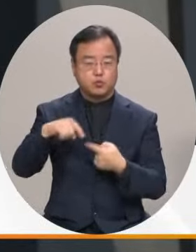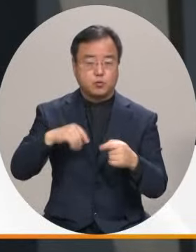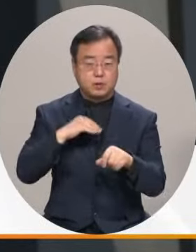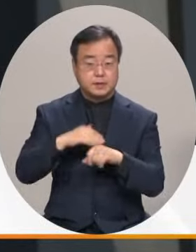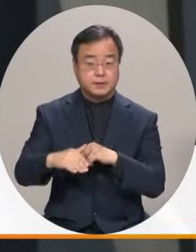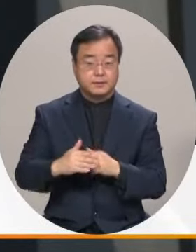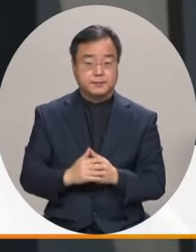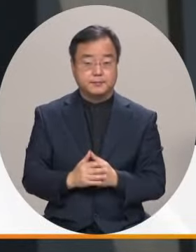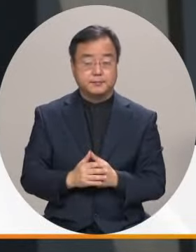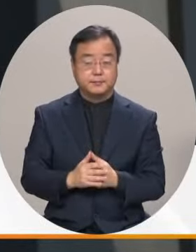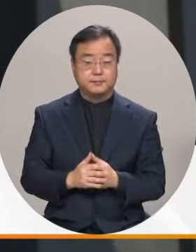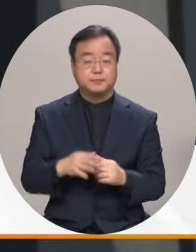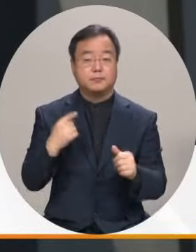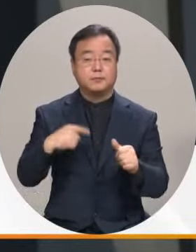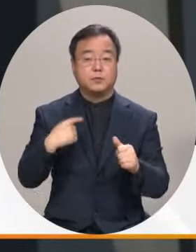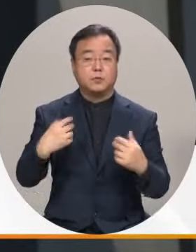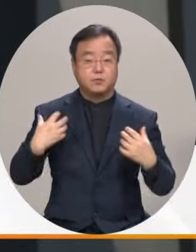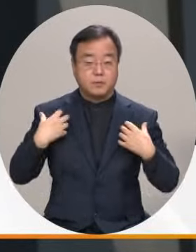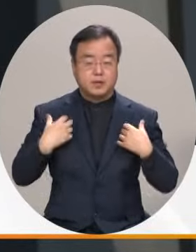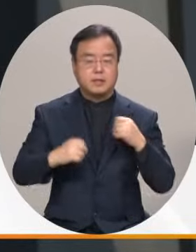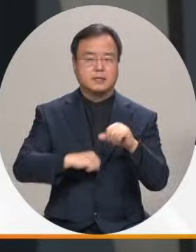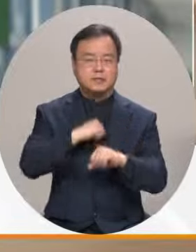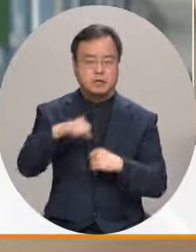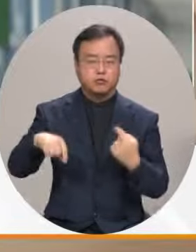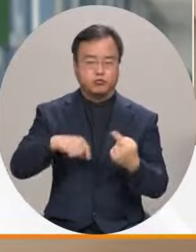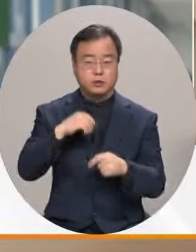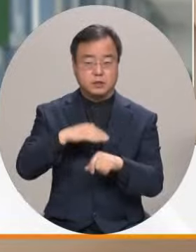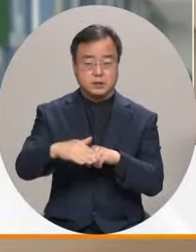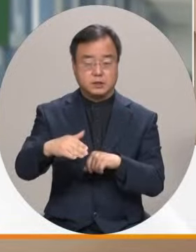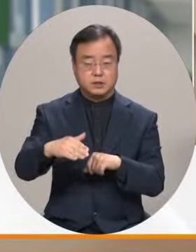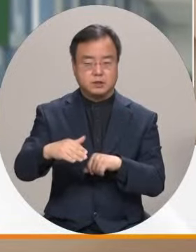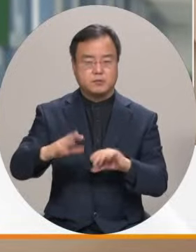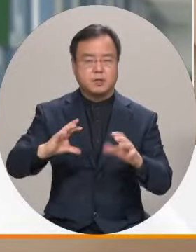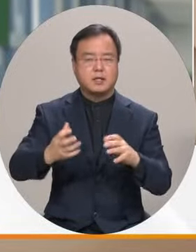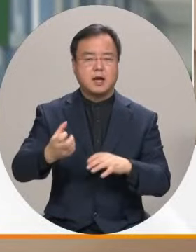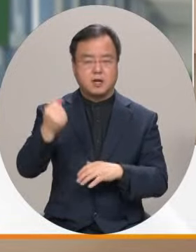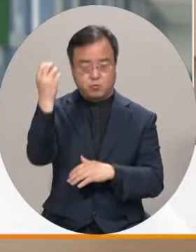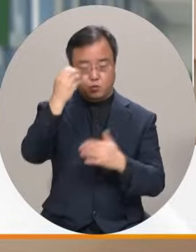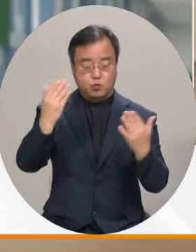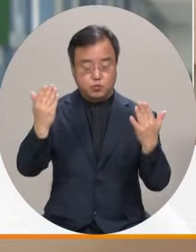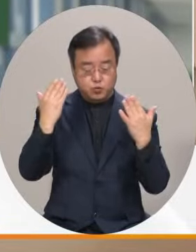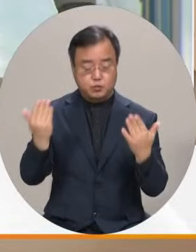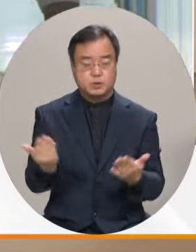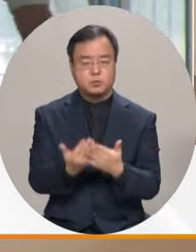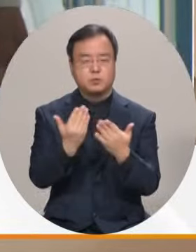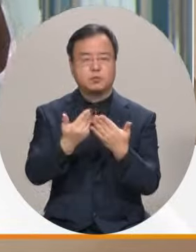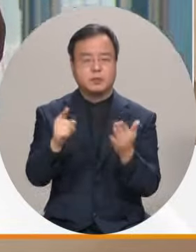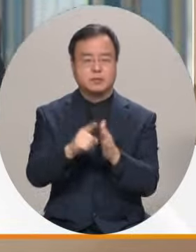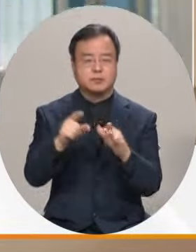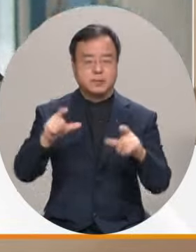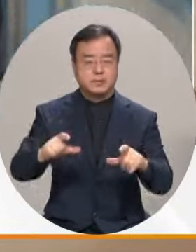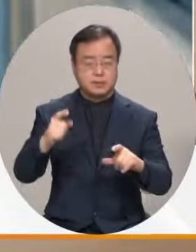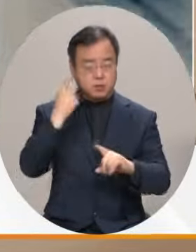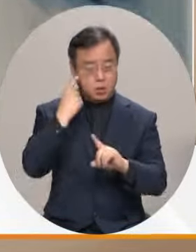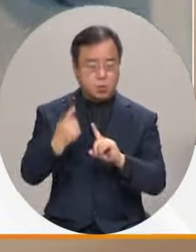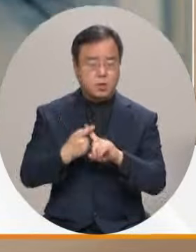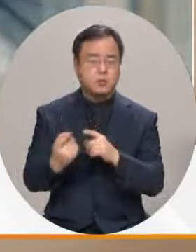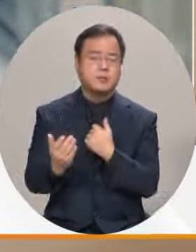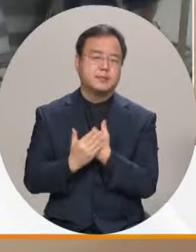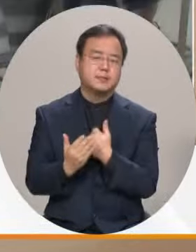점인데요 교육부는 자유령 공립고 성공을 위해서는 지역 차원의 관심 과 지원이 필요하다고